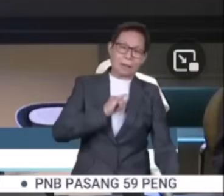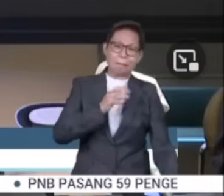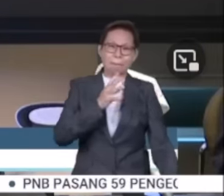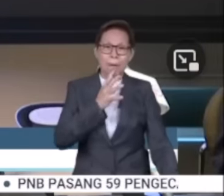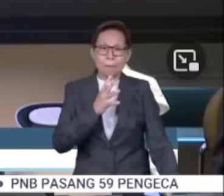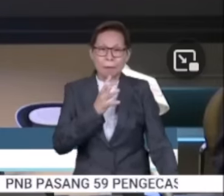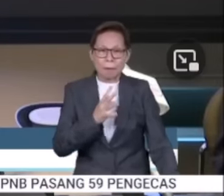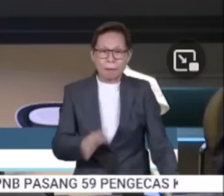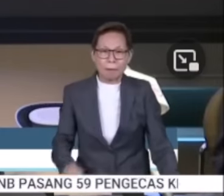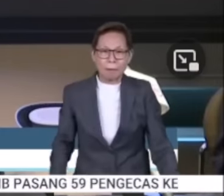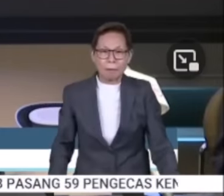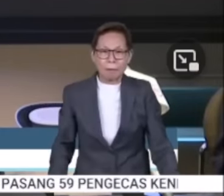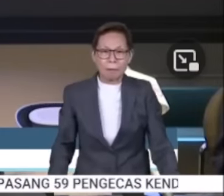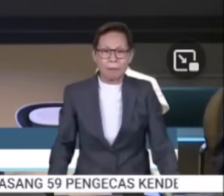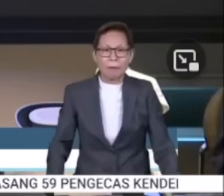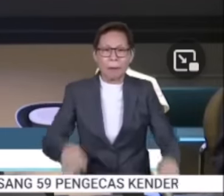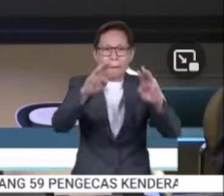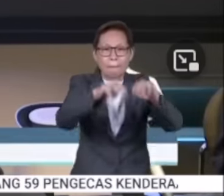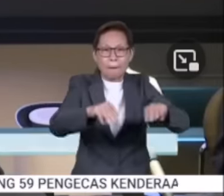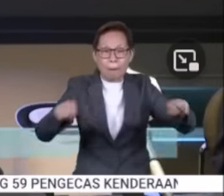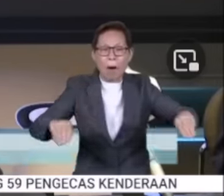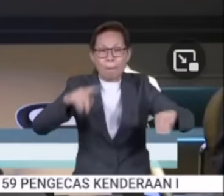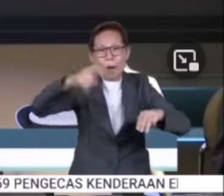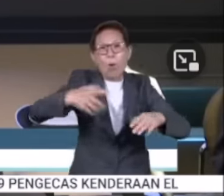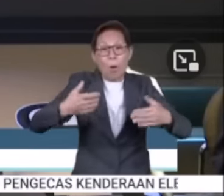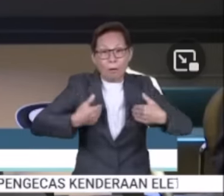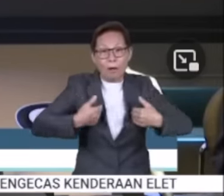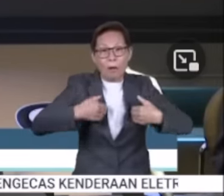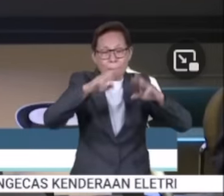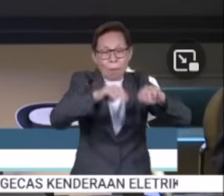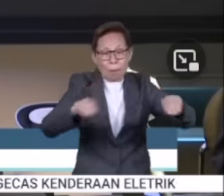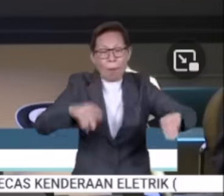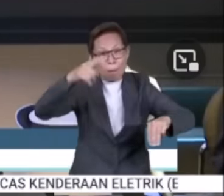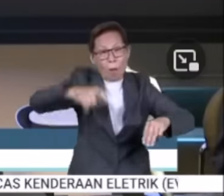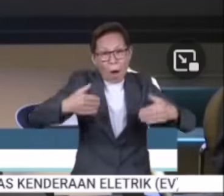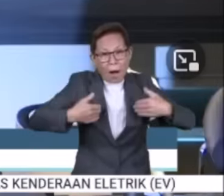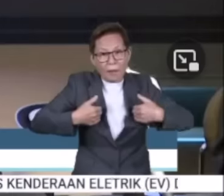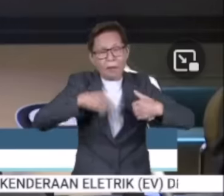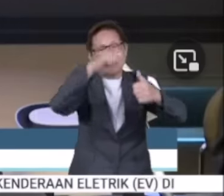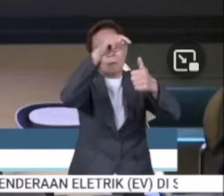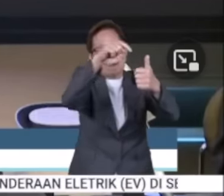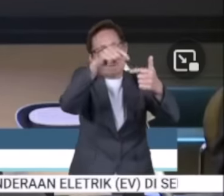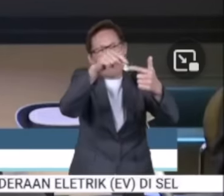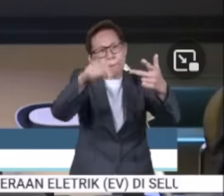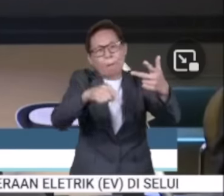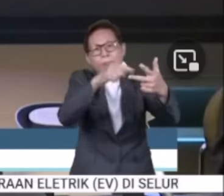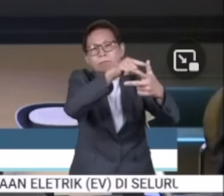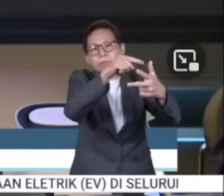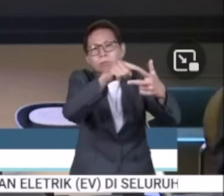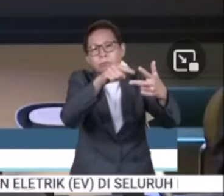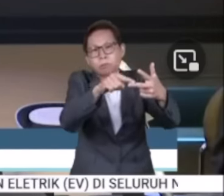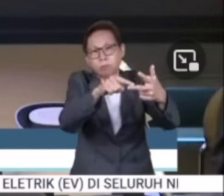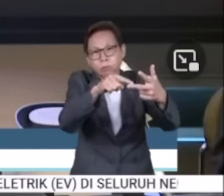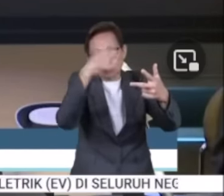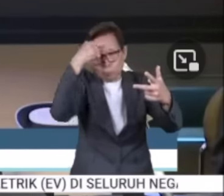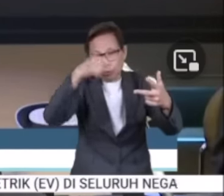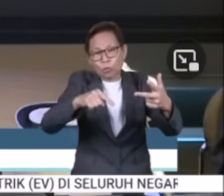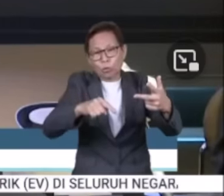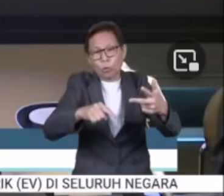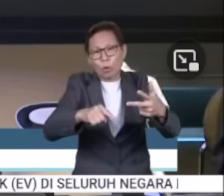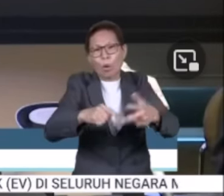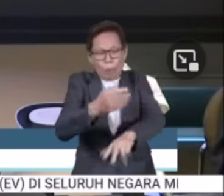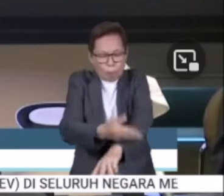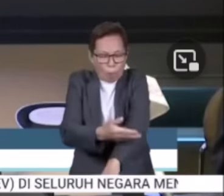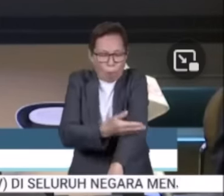seseorang pelajar itu perlu mempunyai tiga ciri untuk membantu